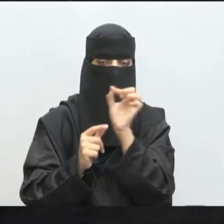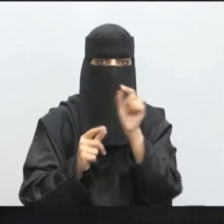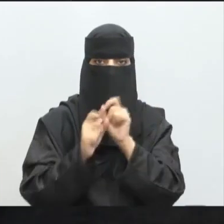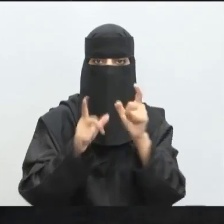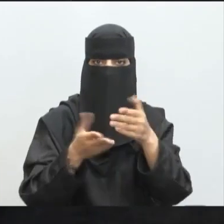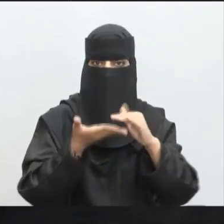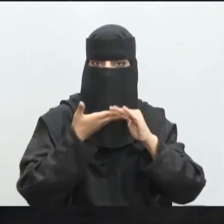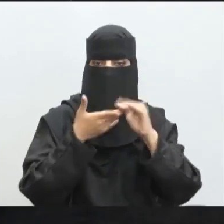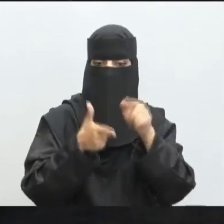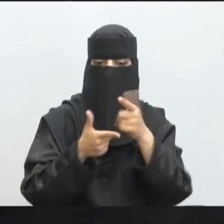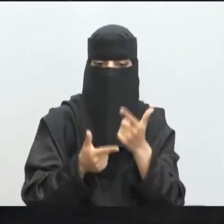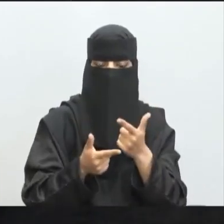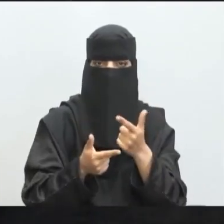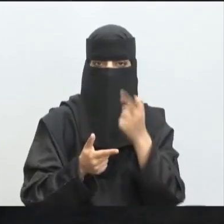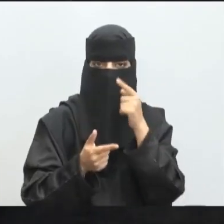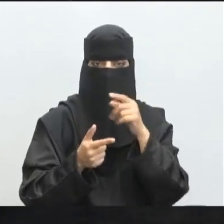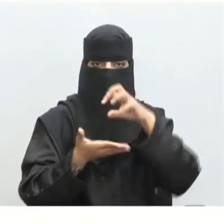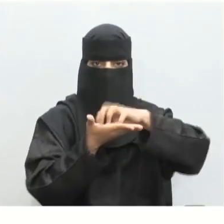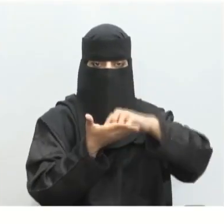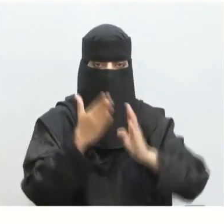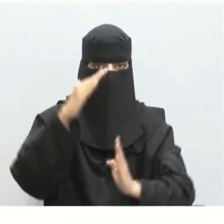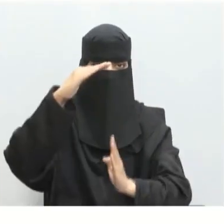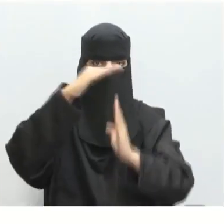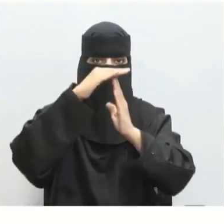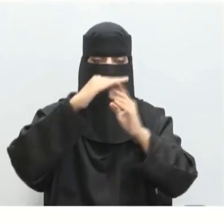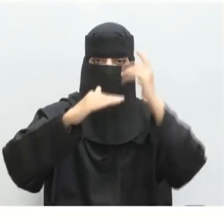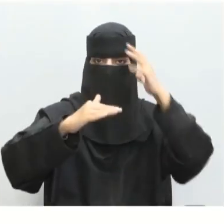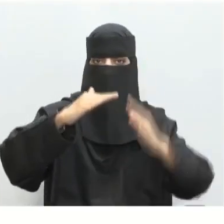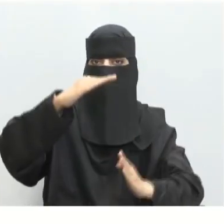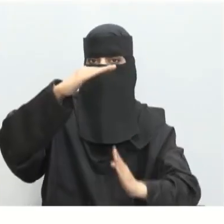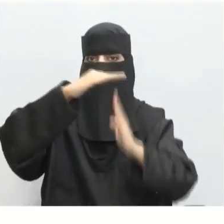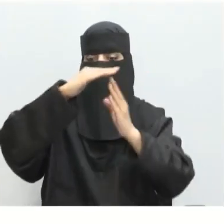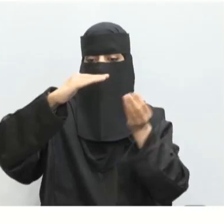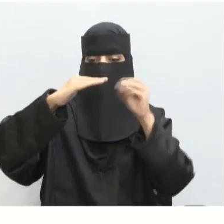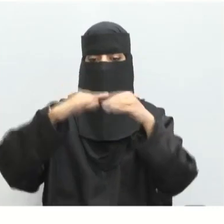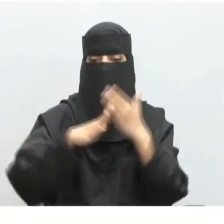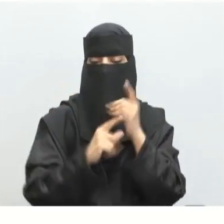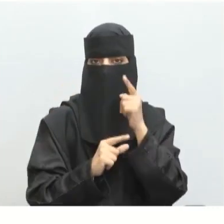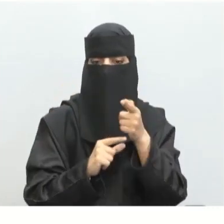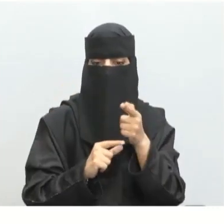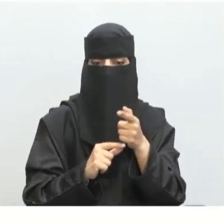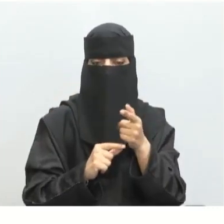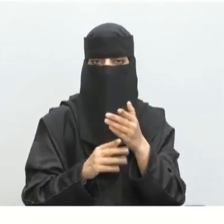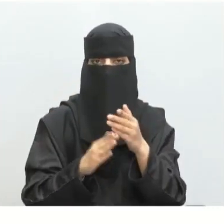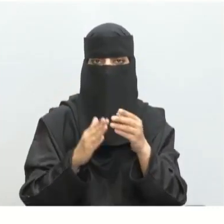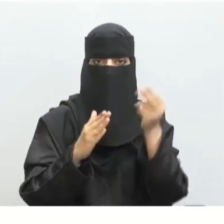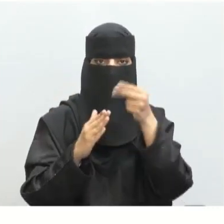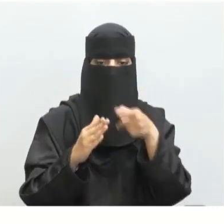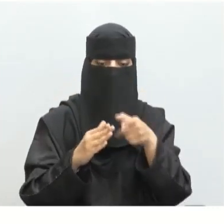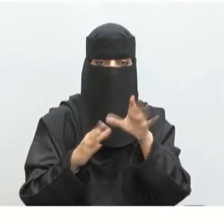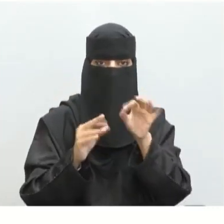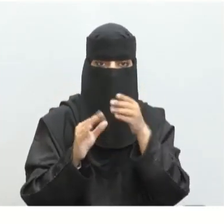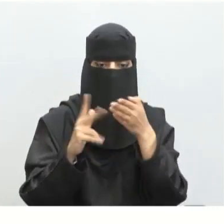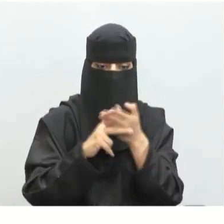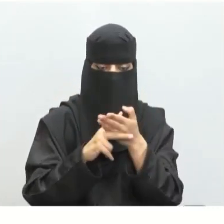الكنتور فالمناطق المرتفعه نعرفها على خطوط الكنتور او على الخريطه